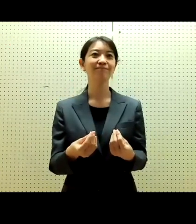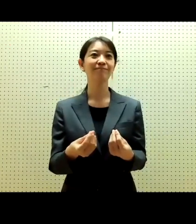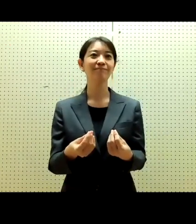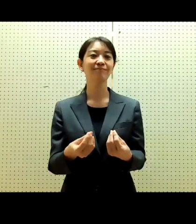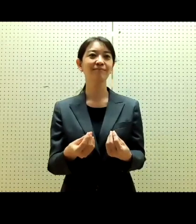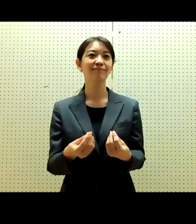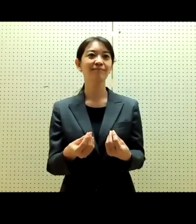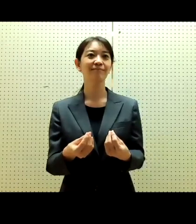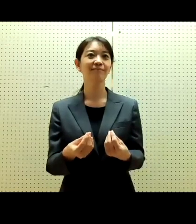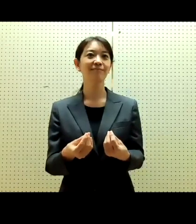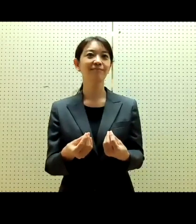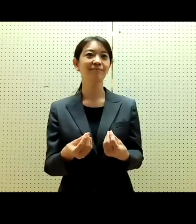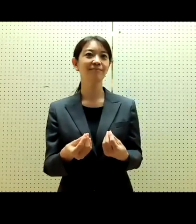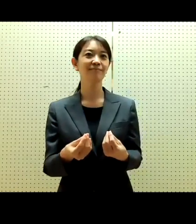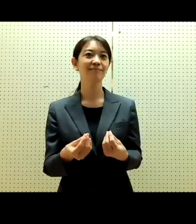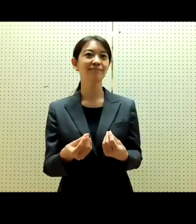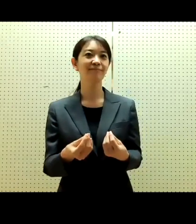好きです。